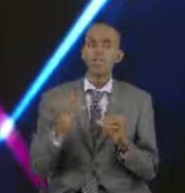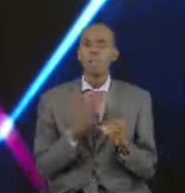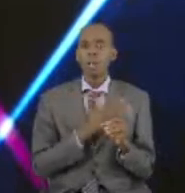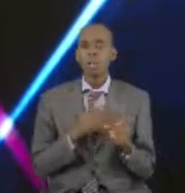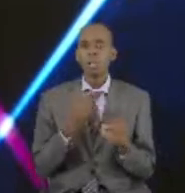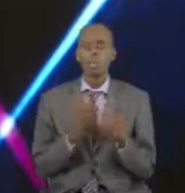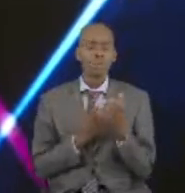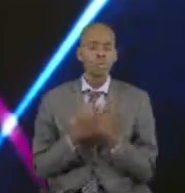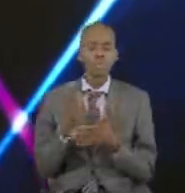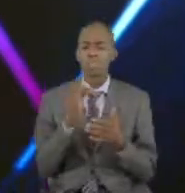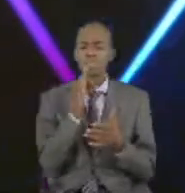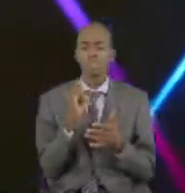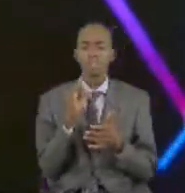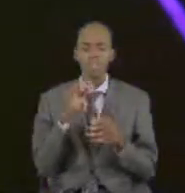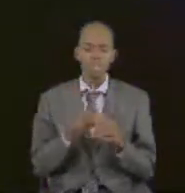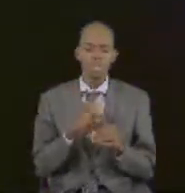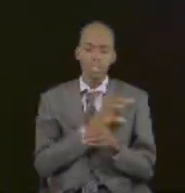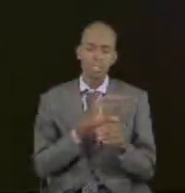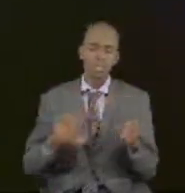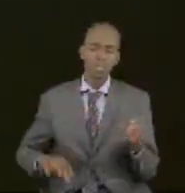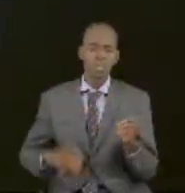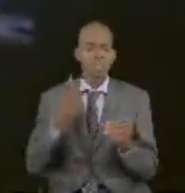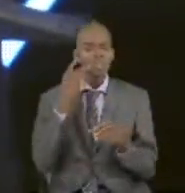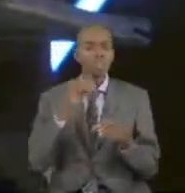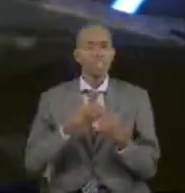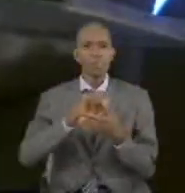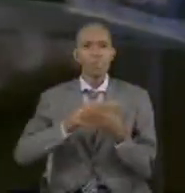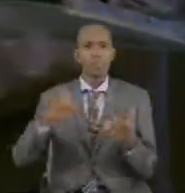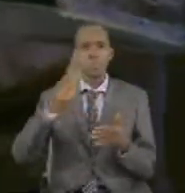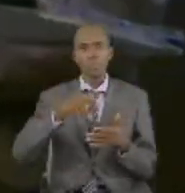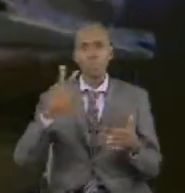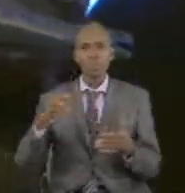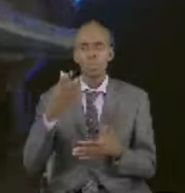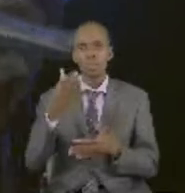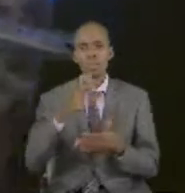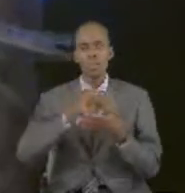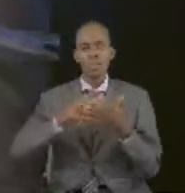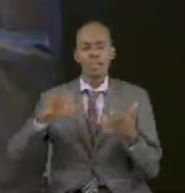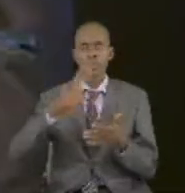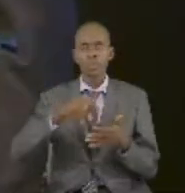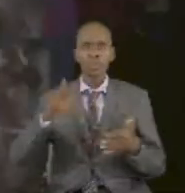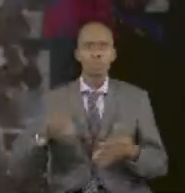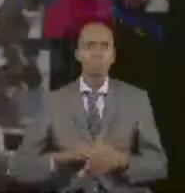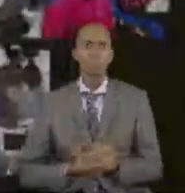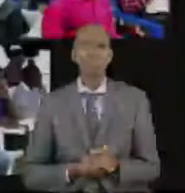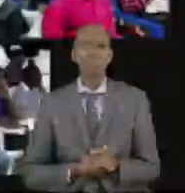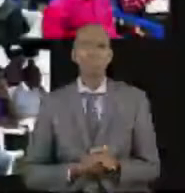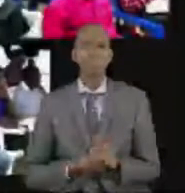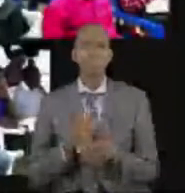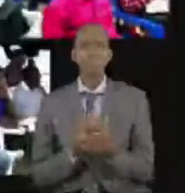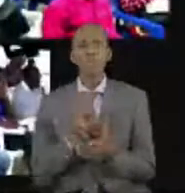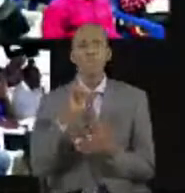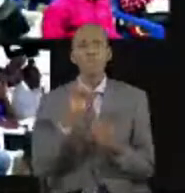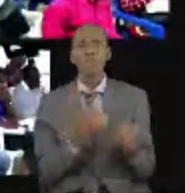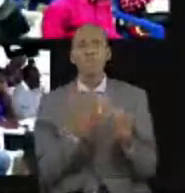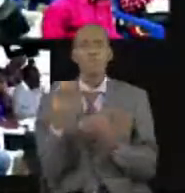conformément à la vérité quand jésus christ 1 elodie dans le verset 21 et eu égard